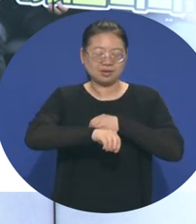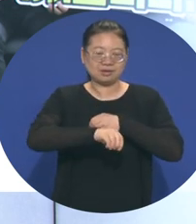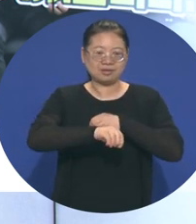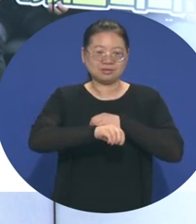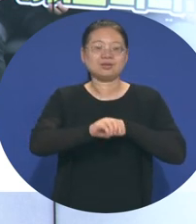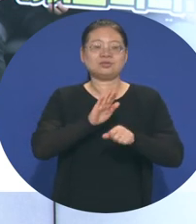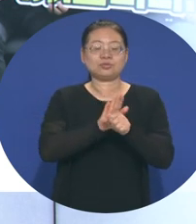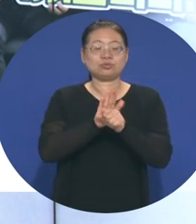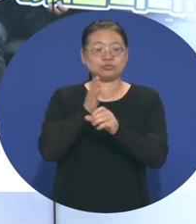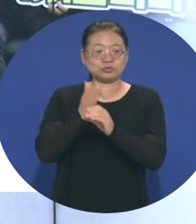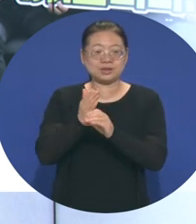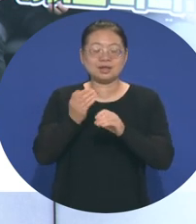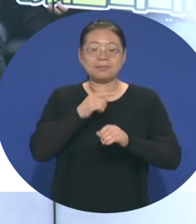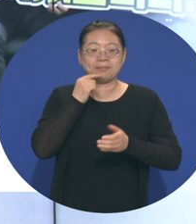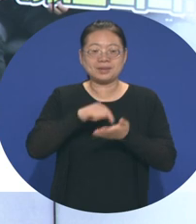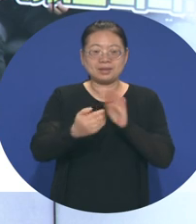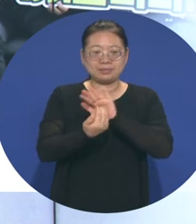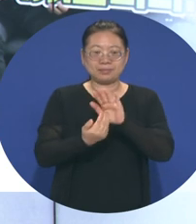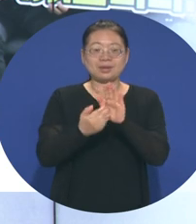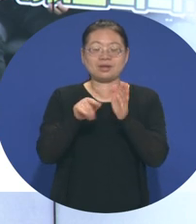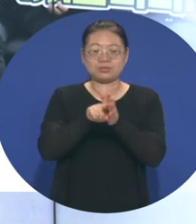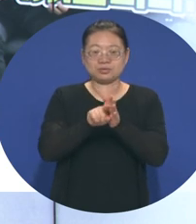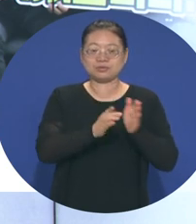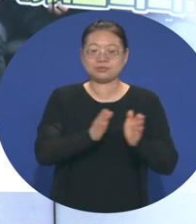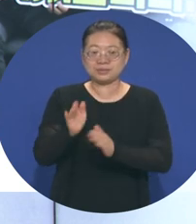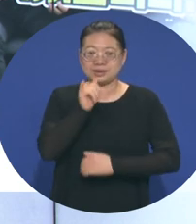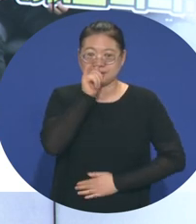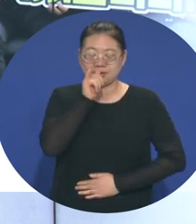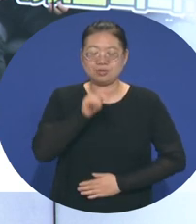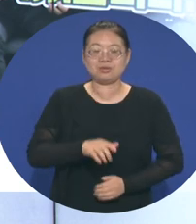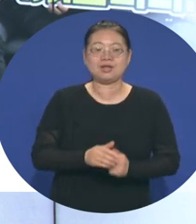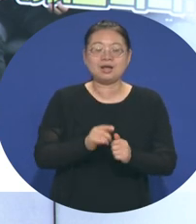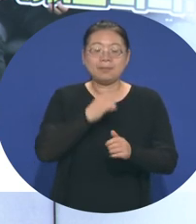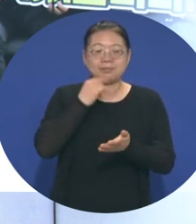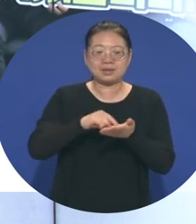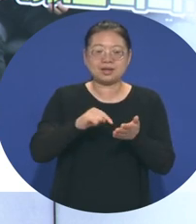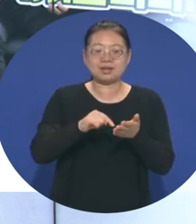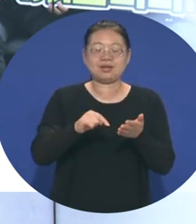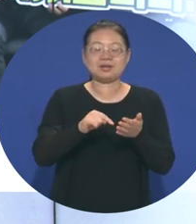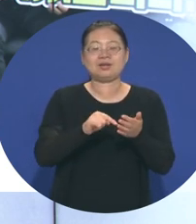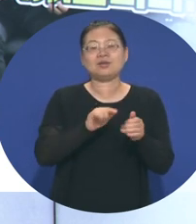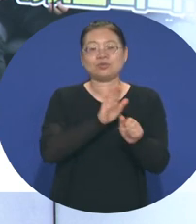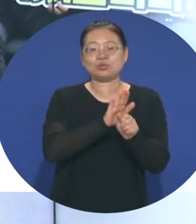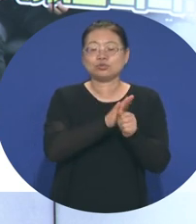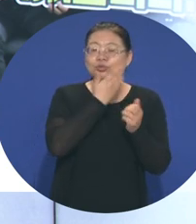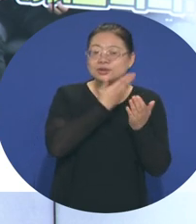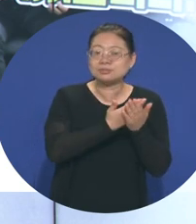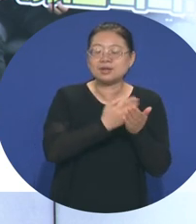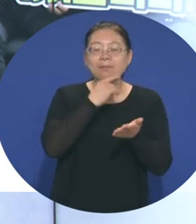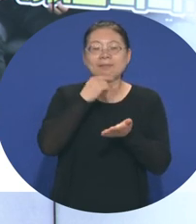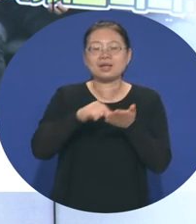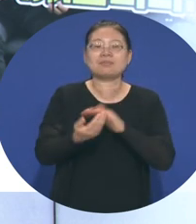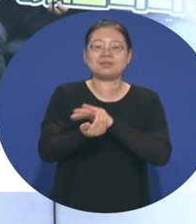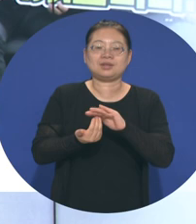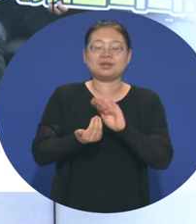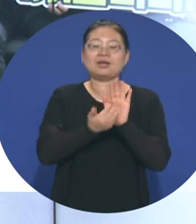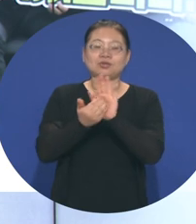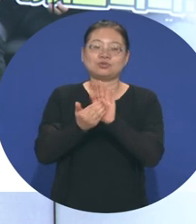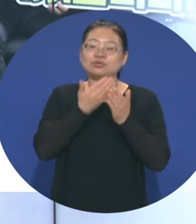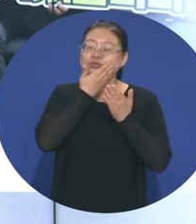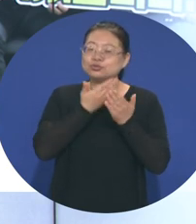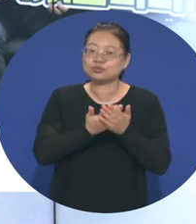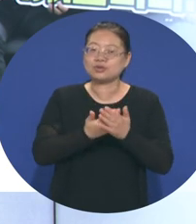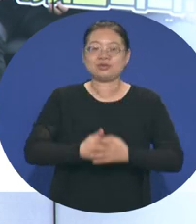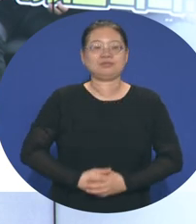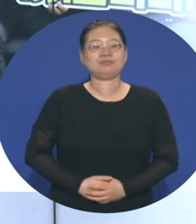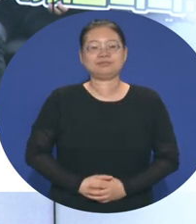이번엔 피해 예방을 위해 나섰습니다 피해 구제도 중요하지만 피해를 줄이는 것도 중요하기 때문입니다 어떻게 예방한다는